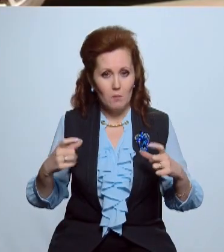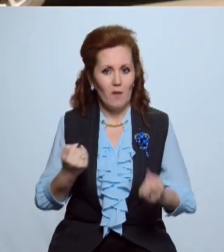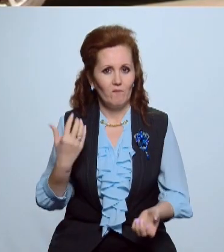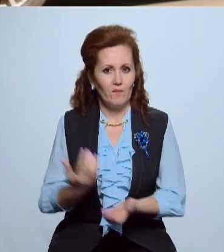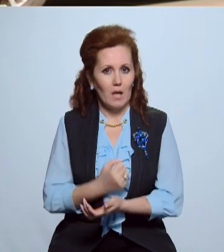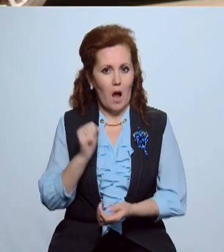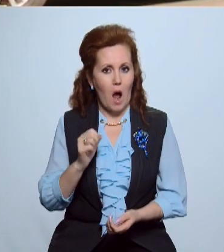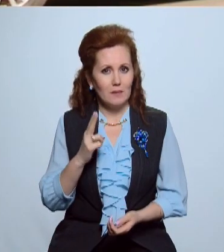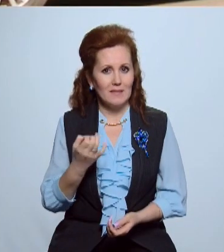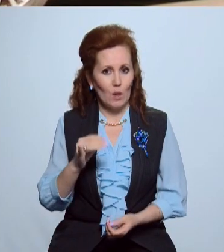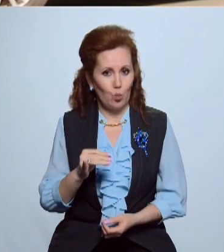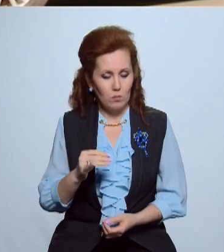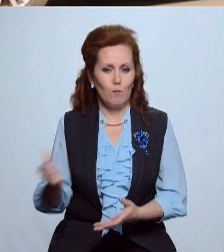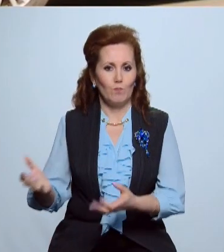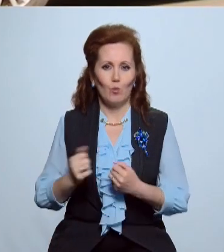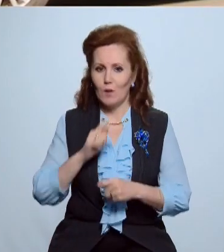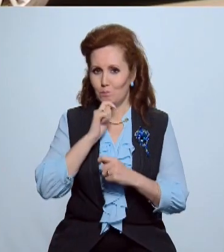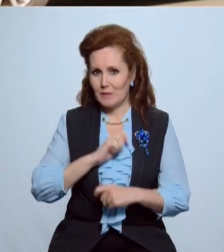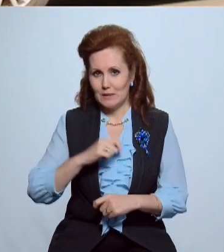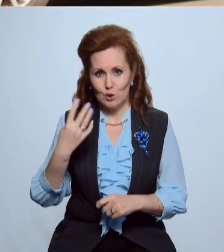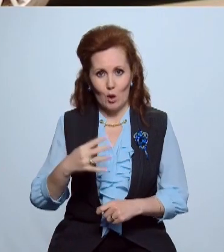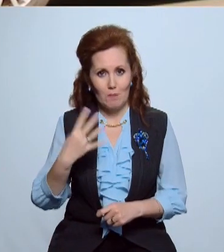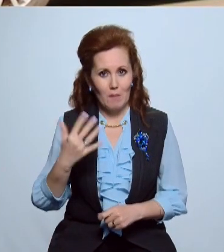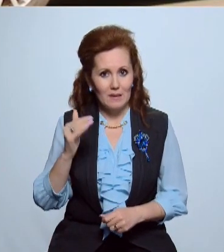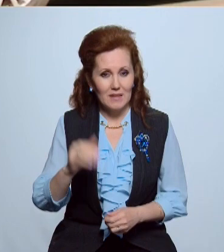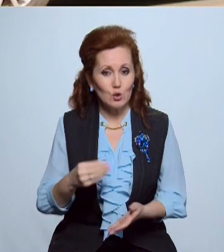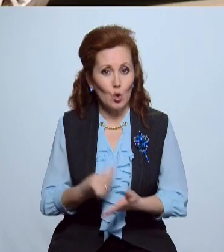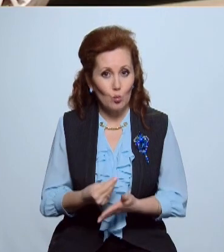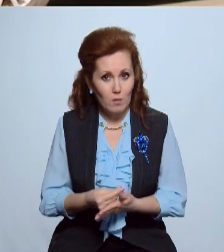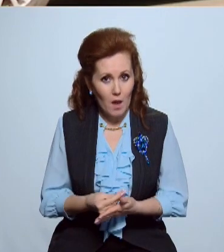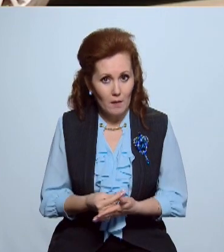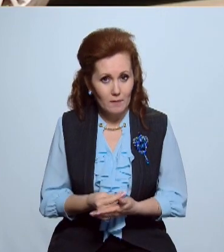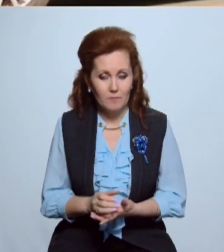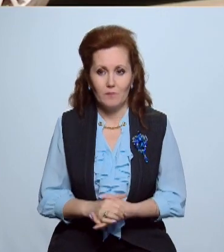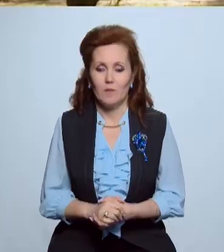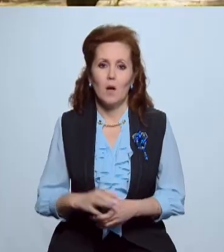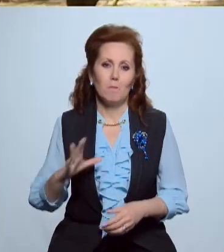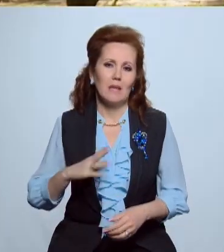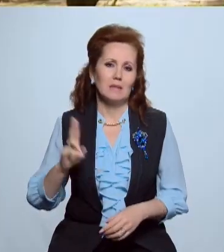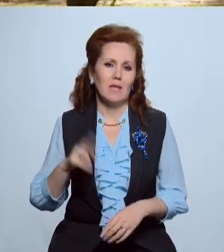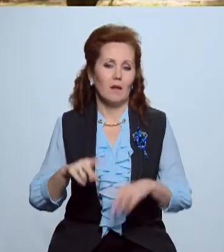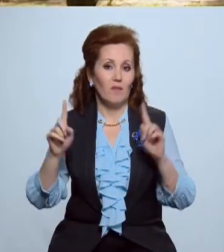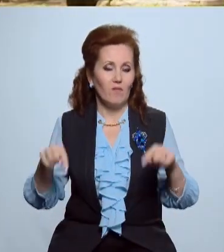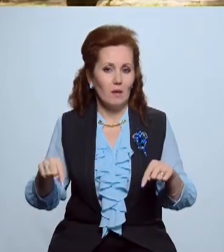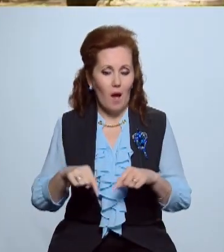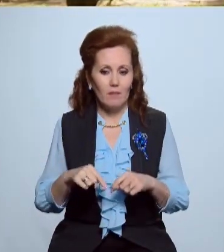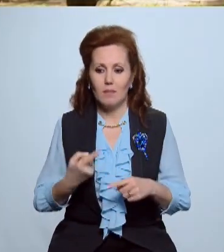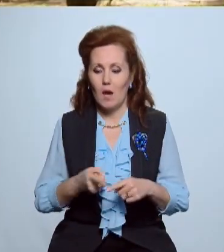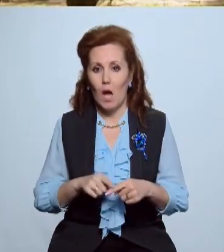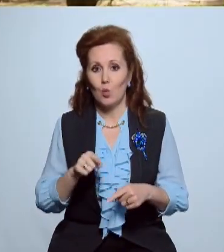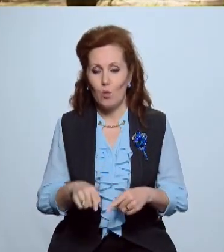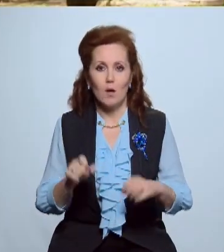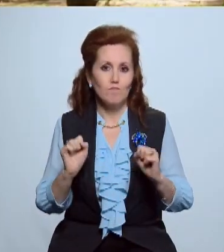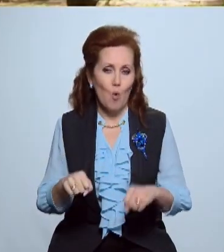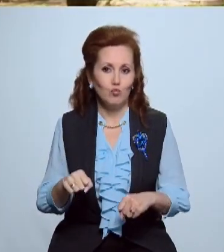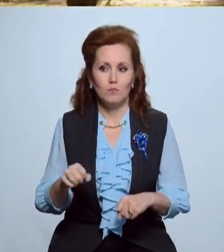энергосбыта. ТСЖ Шумайловский получила приз – 45 тысяч рублей. Это был сертификат, на который можно